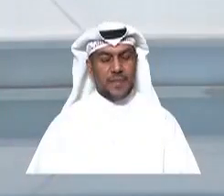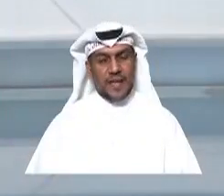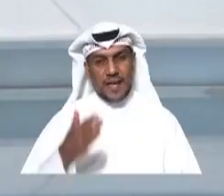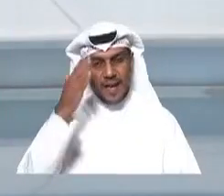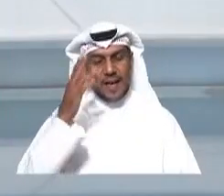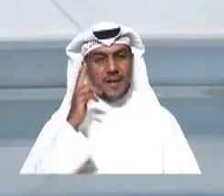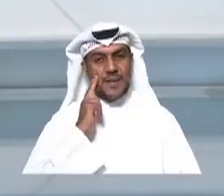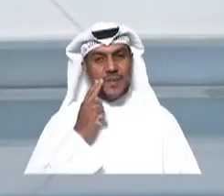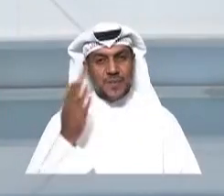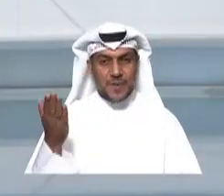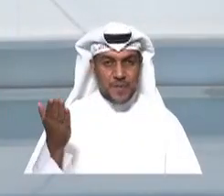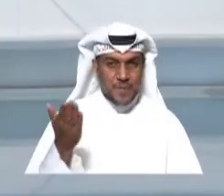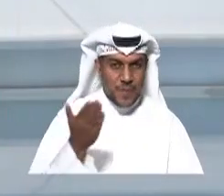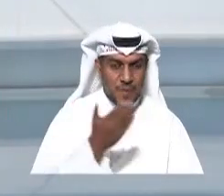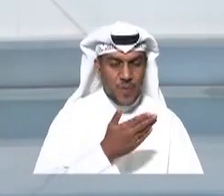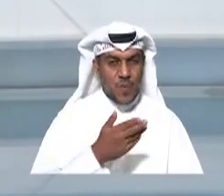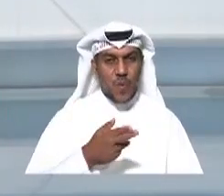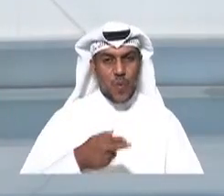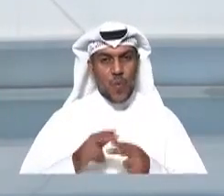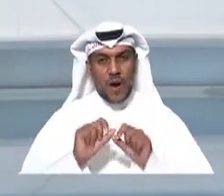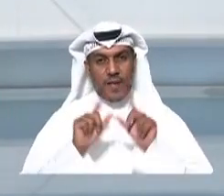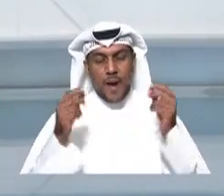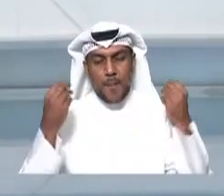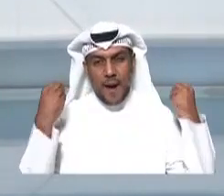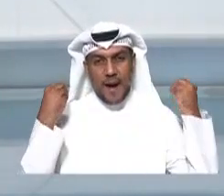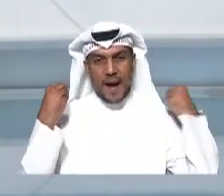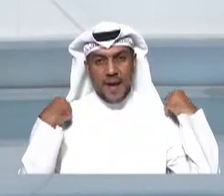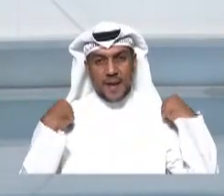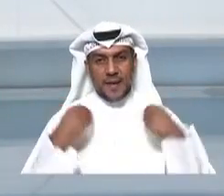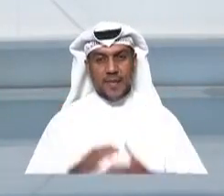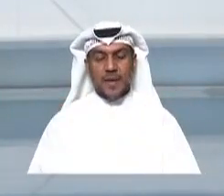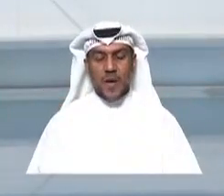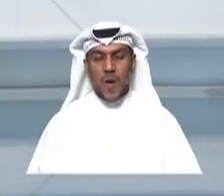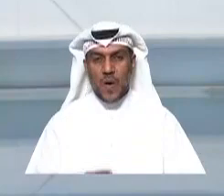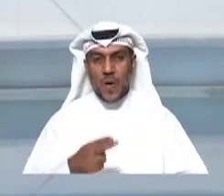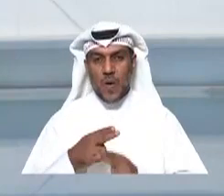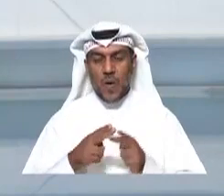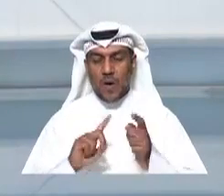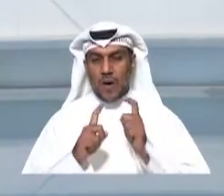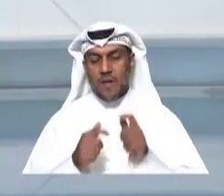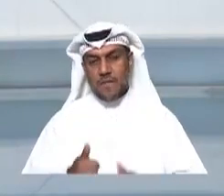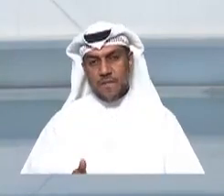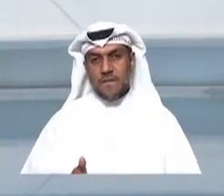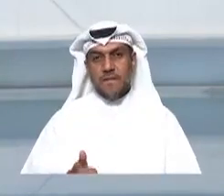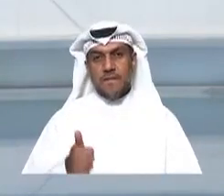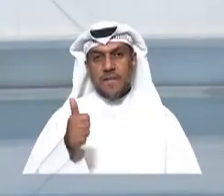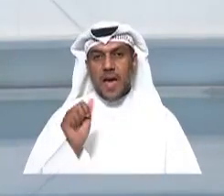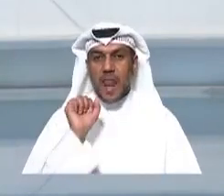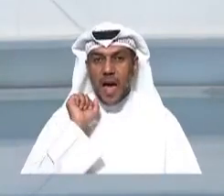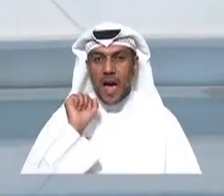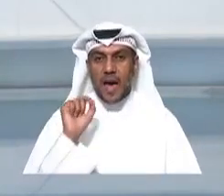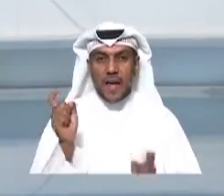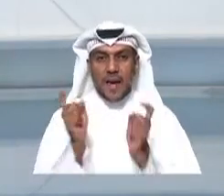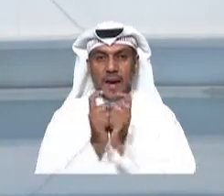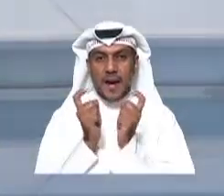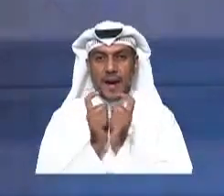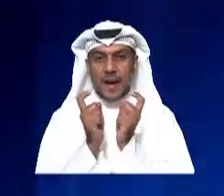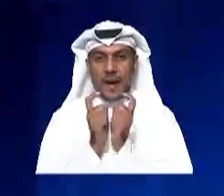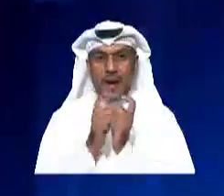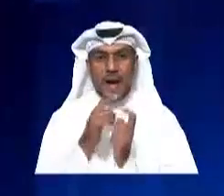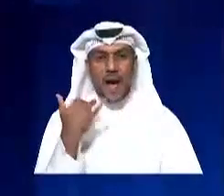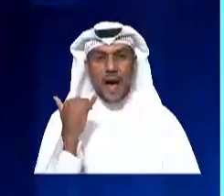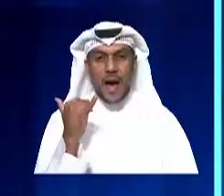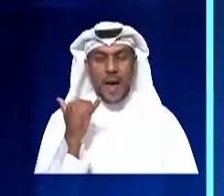أهلا بكم مشاهدينا في الأخبار الرياضية. تأهل نادي الكويت اليوم إلى الدور نصف النهائي للبطولة العربية